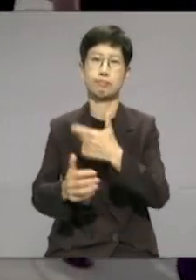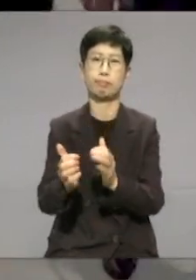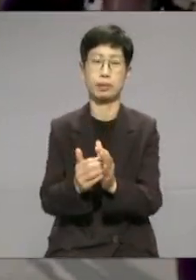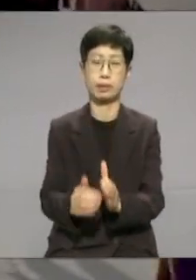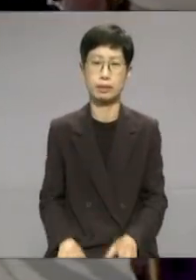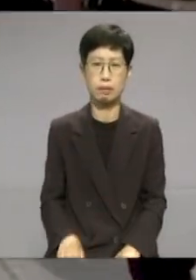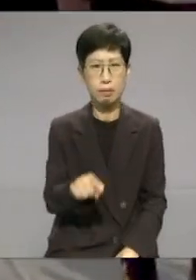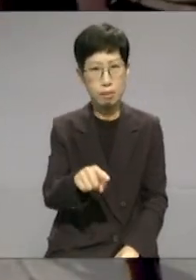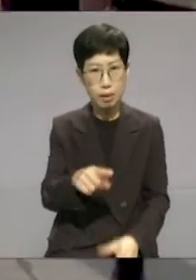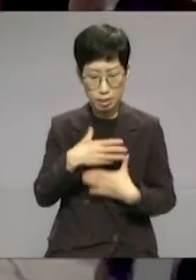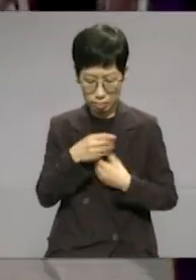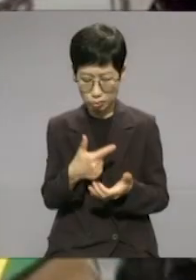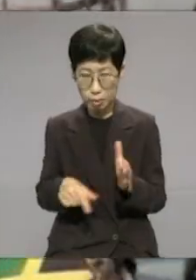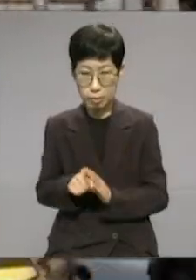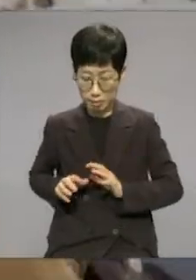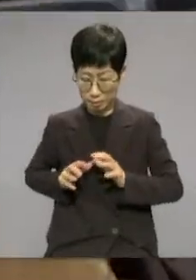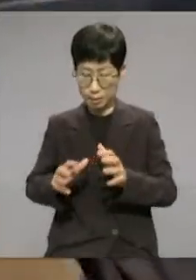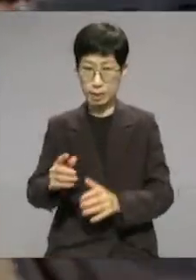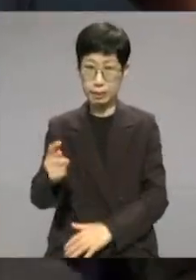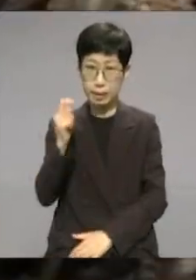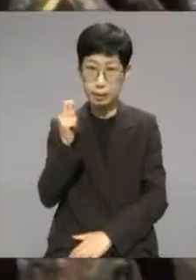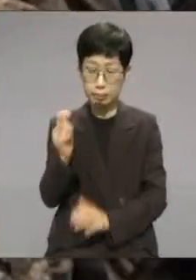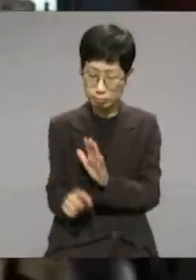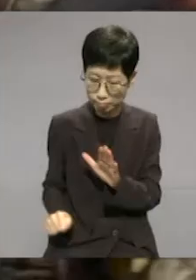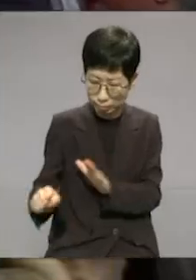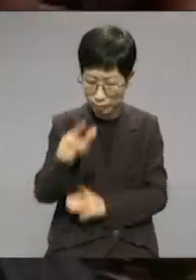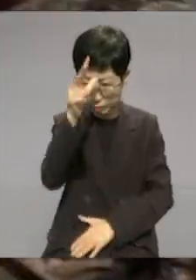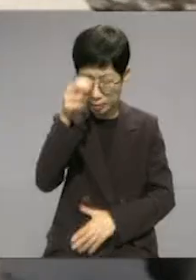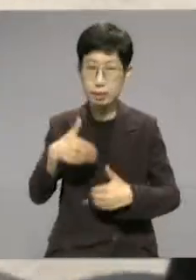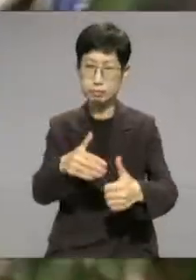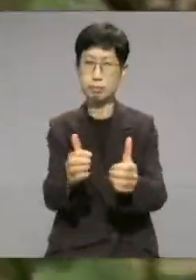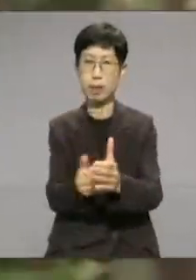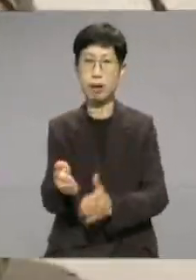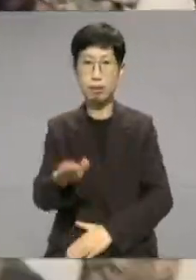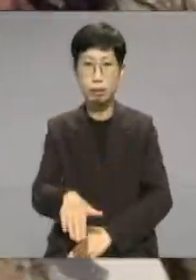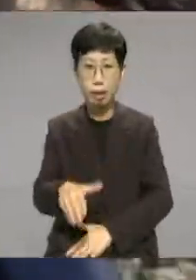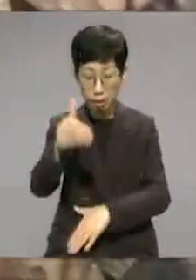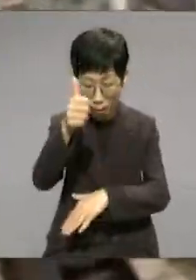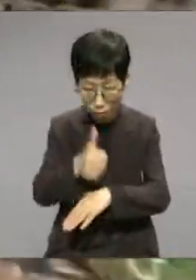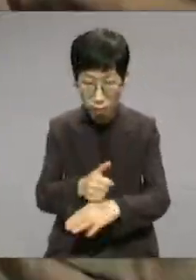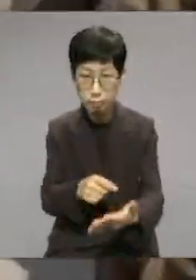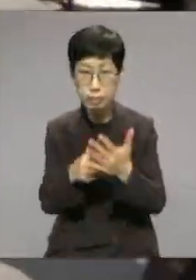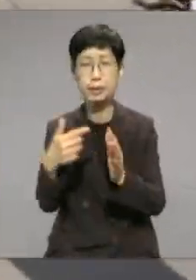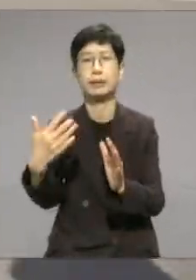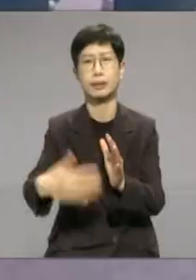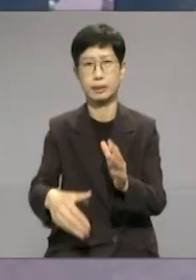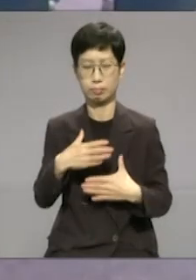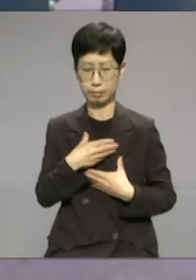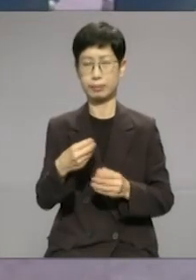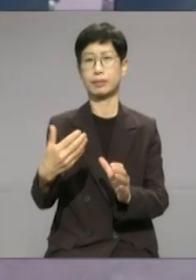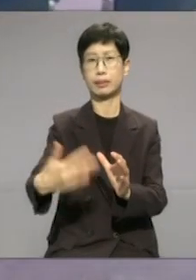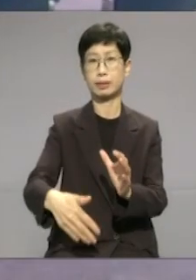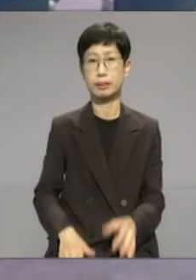아이티의 치안을 위해 국제사회는 케냐 주도의 다국적 경찰을 파견했지만 아직 눈에 띄는 성과는 없습니다.